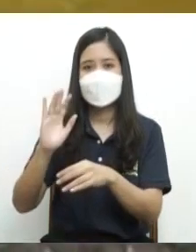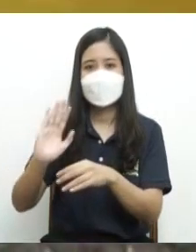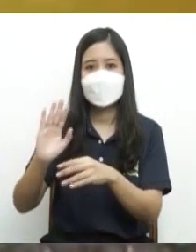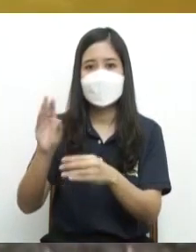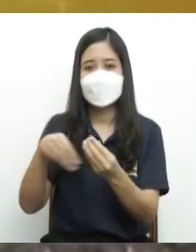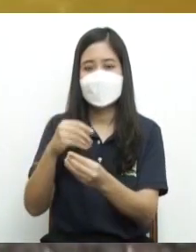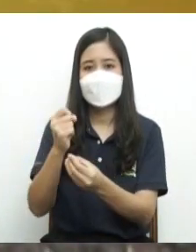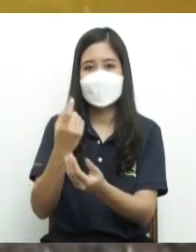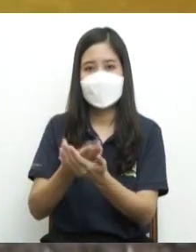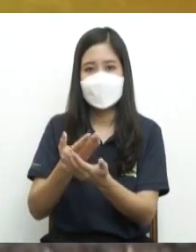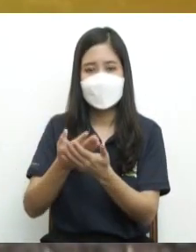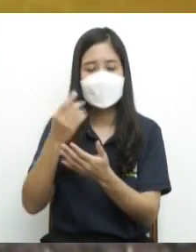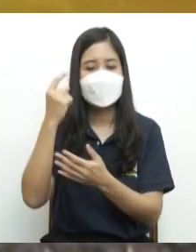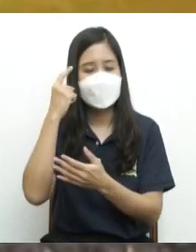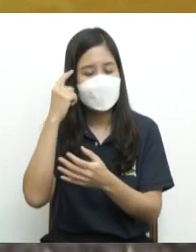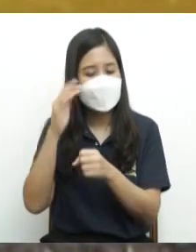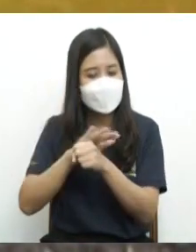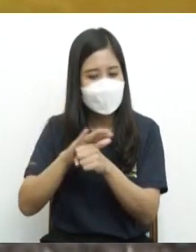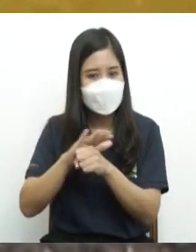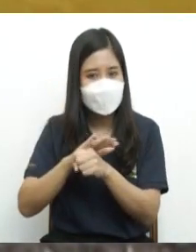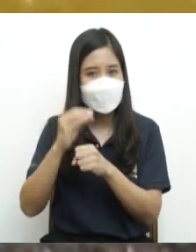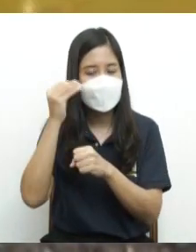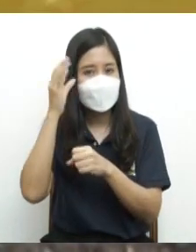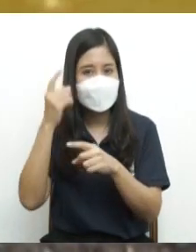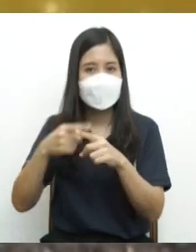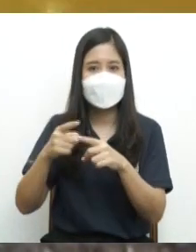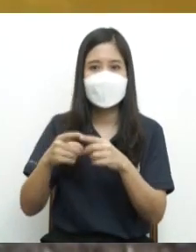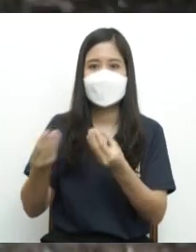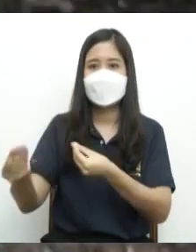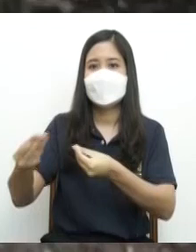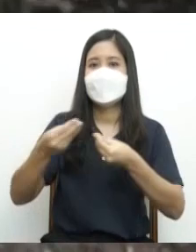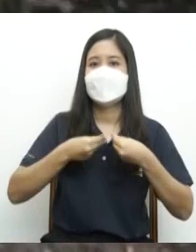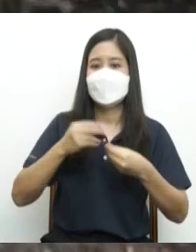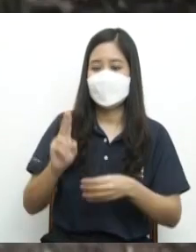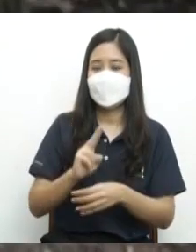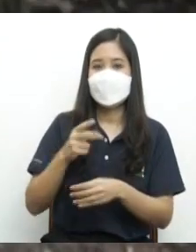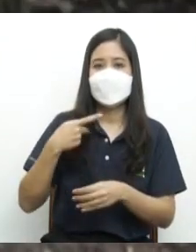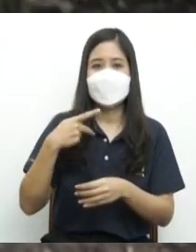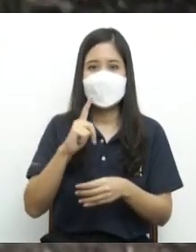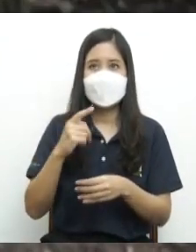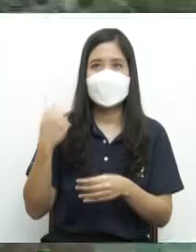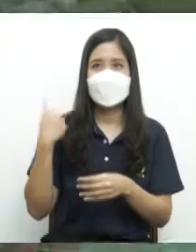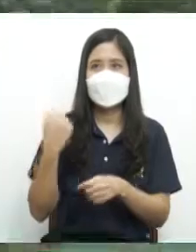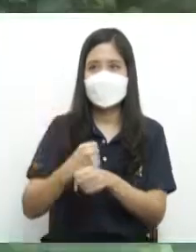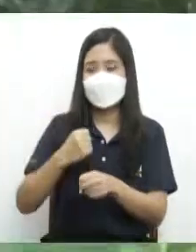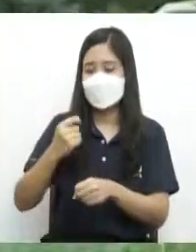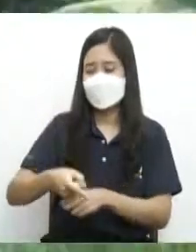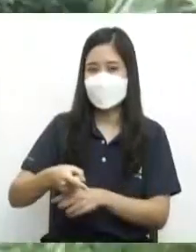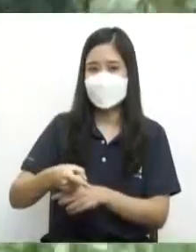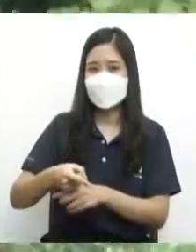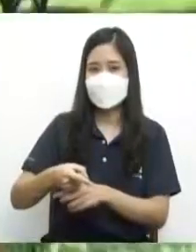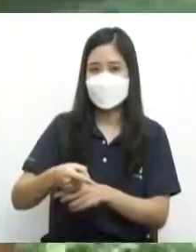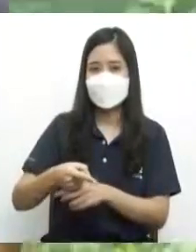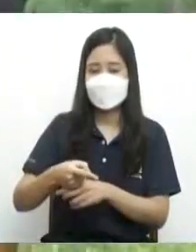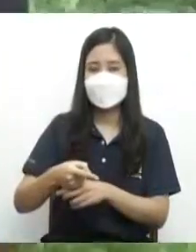ค์ความรู้หลักการทรงงานต่างๆนะคะซึ่งเจ้าหน้าที่ของศูนย์เราก็เอามาผนวกใช้กับการทำงานกับการปฏิบัติในครั้งนี้แล้วเราก็ถ่าย